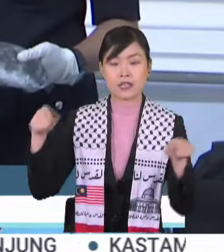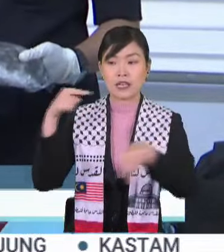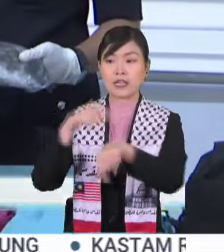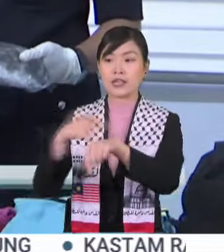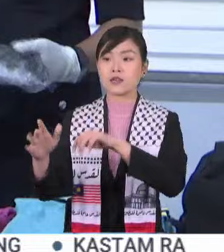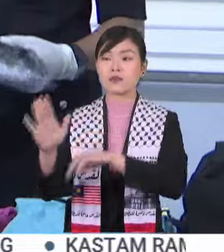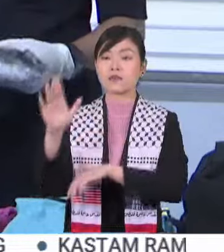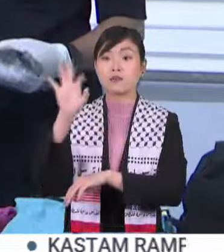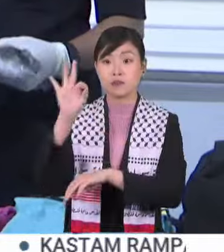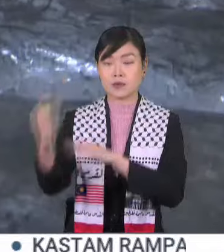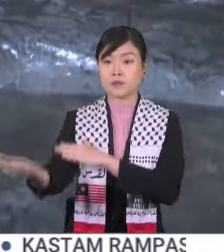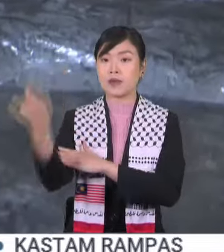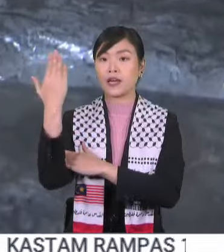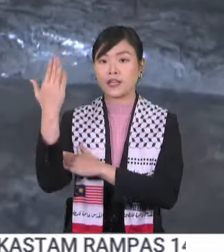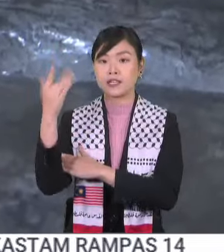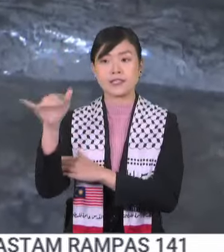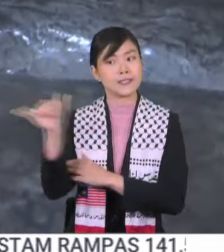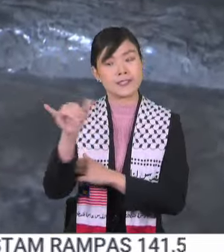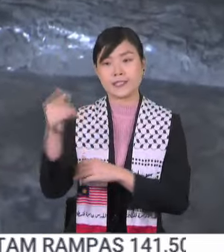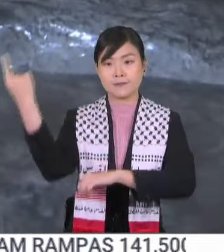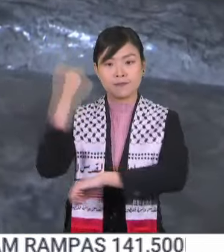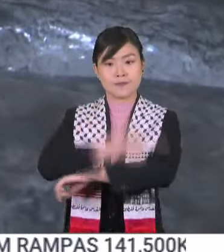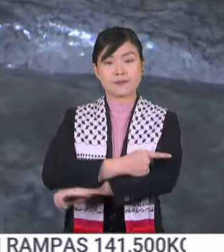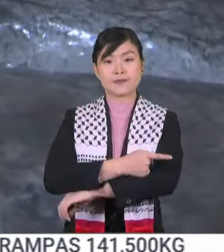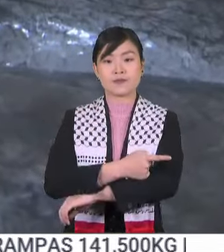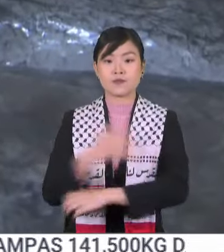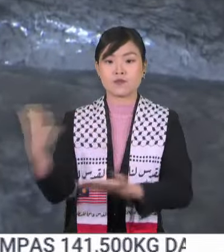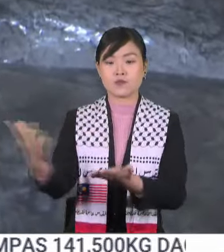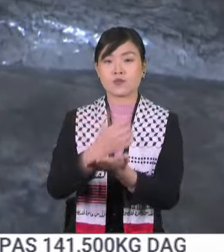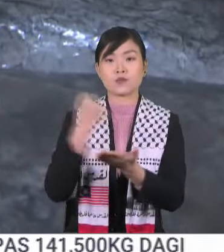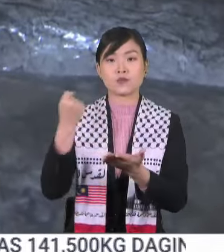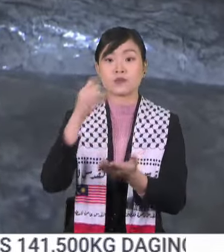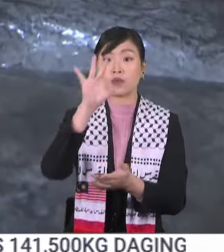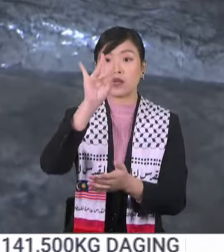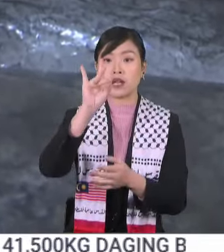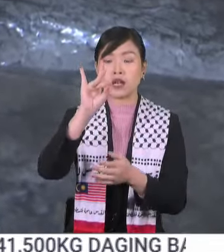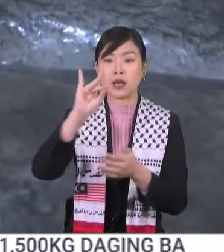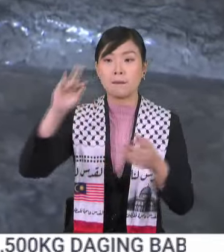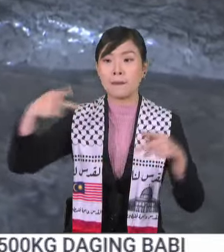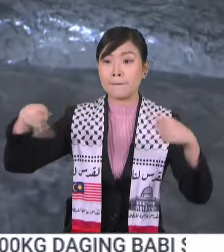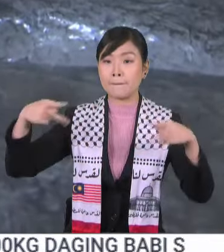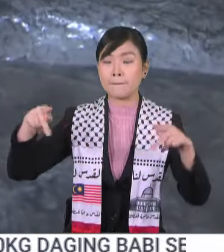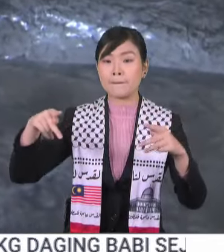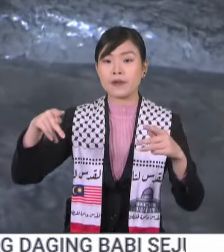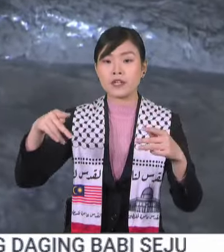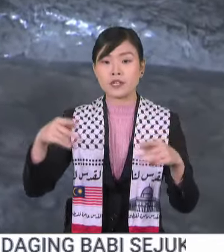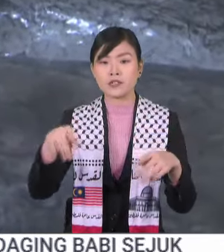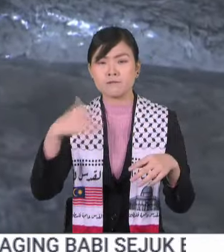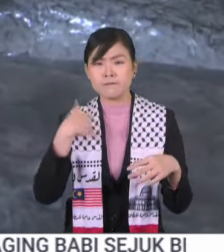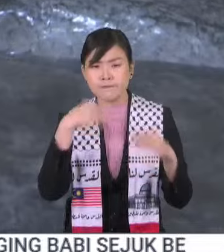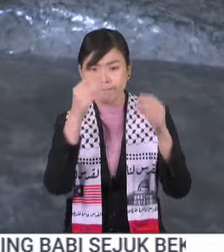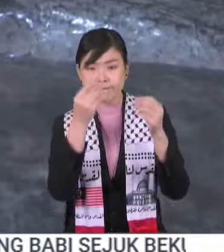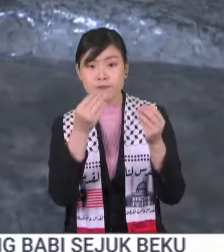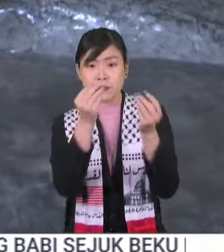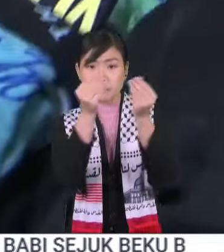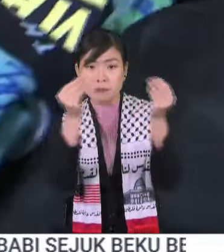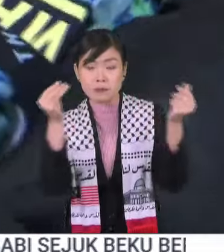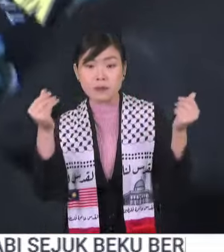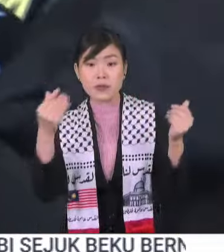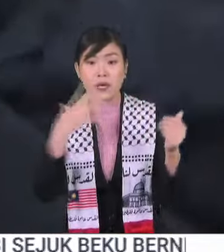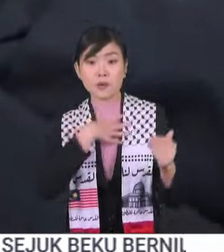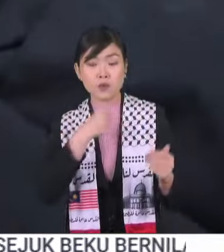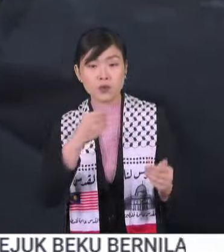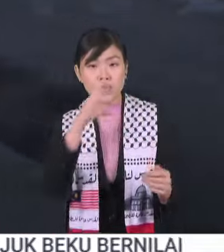hari yang sama turut dirampas lapan bungkusan plastik lut Sinar mengandungi serbuk dan ketulan kristal disyaki dadah jenis